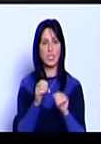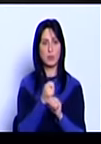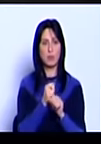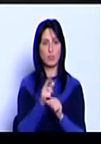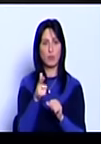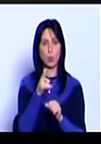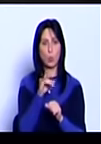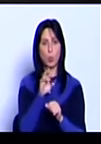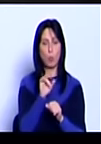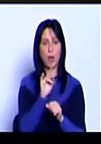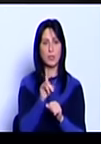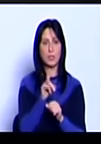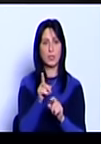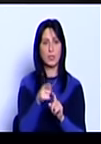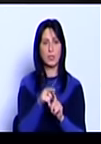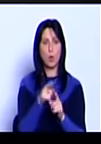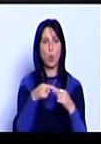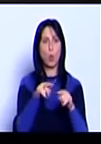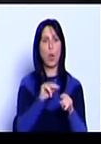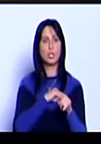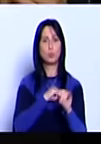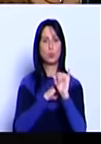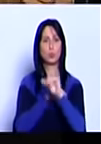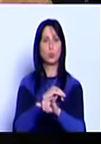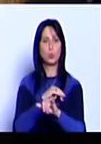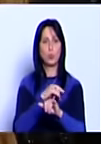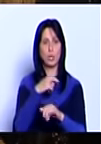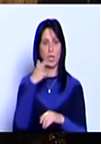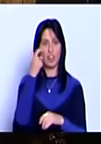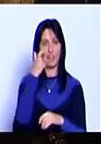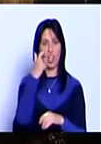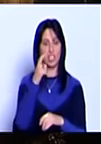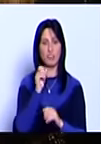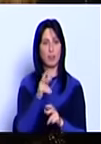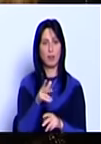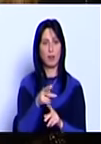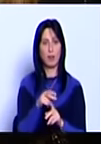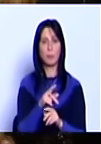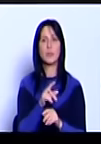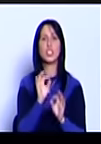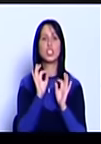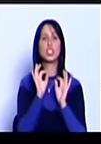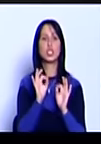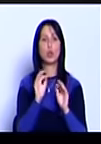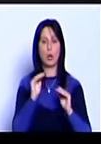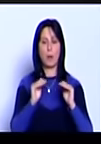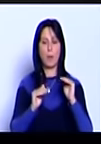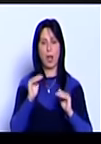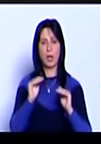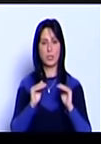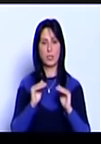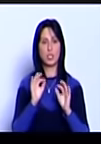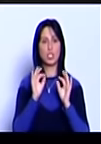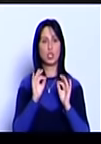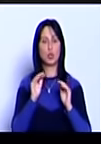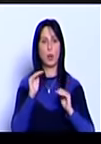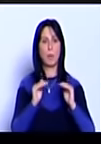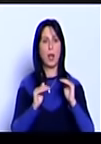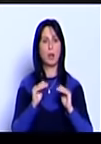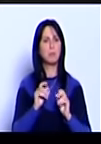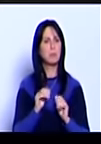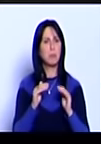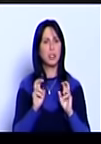გაკეთება, როცა 4 წელი ამ კოალიციაში მუშაობდით და ივანიშვილის ფაქტორი ყოველთვის იყო? მე ვფიქრობ, რომ სწორია ბალანსი. სწორია ბალანსი. ბალანსი